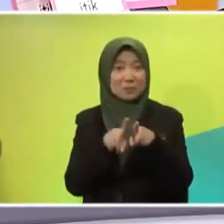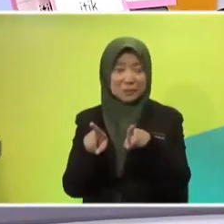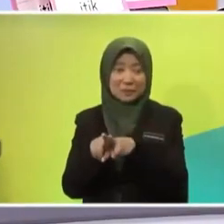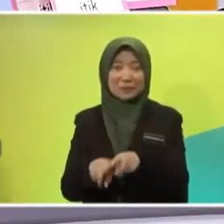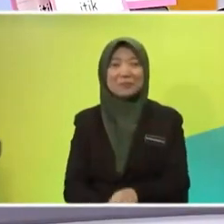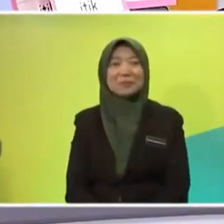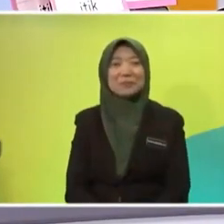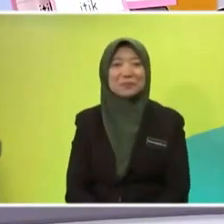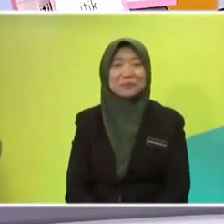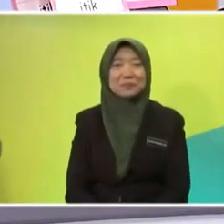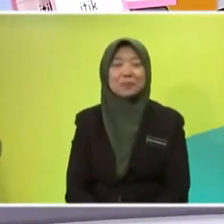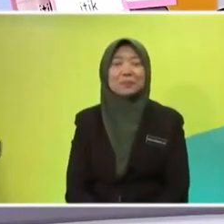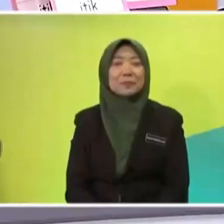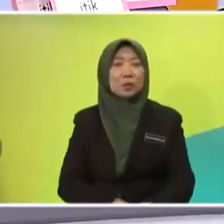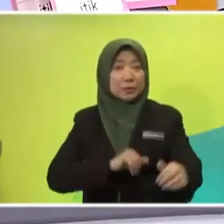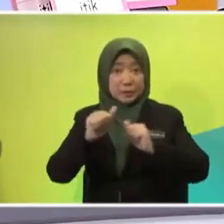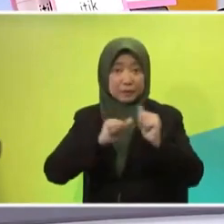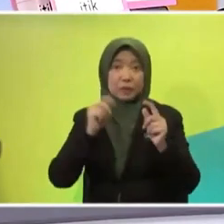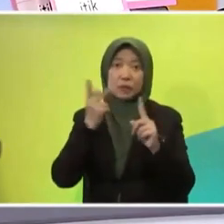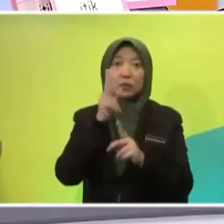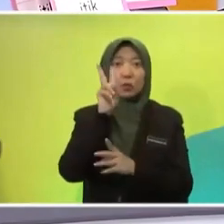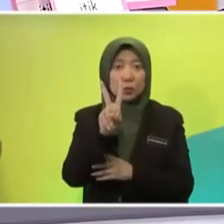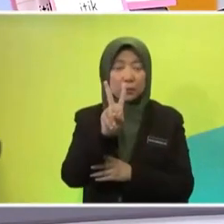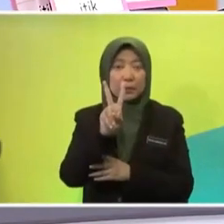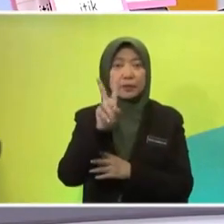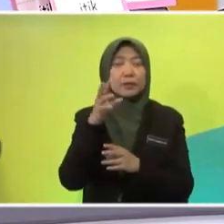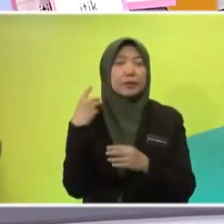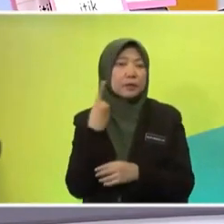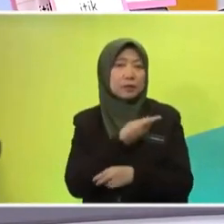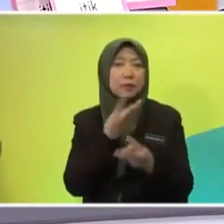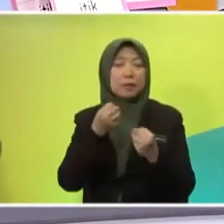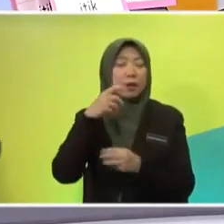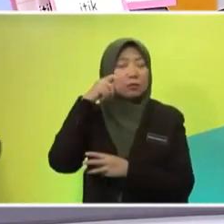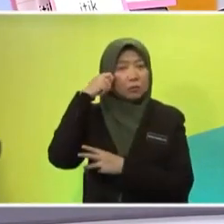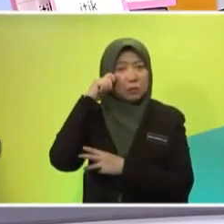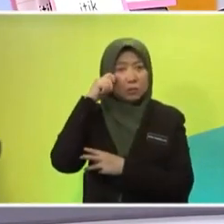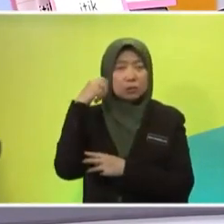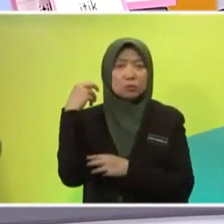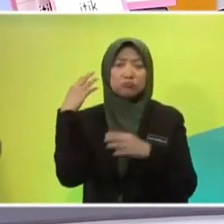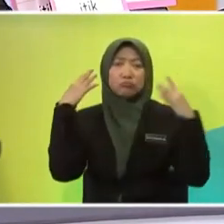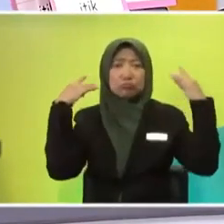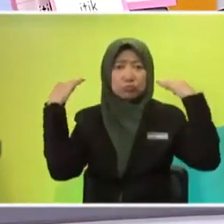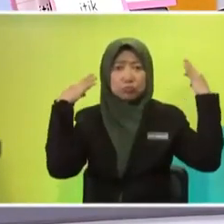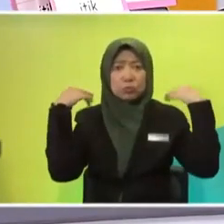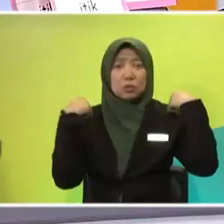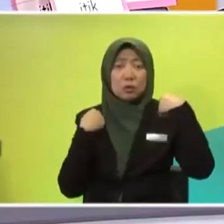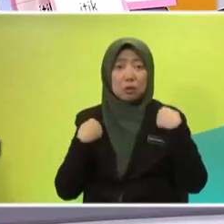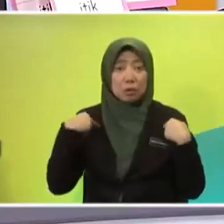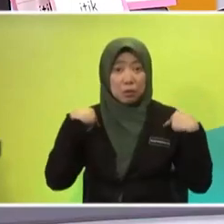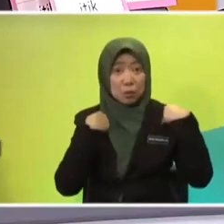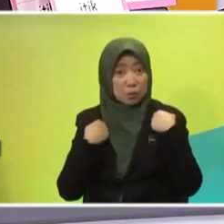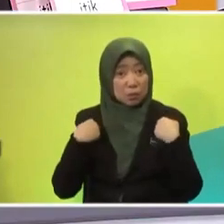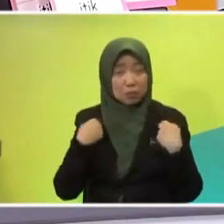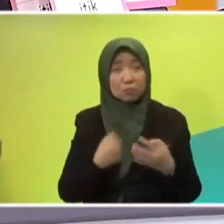Okey. Aktiviti kedua, kita akan meneka bunyi haiwan. Okey, sebelum tu cikgu nak tanya Kak